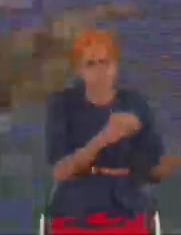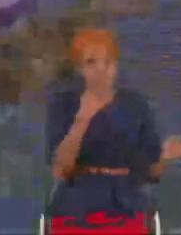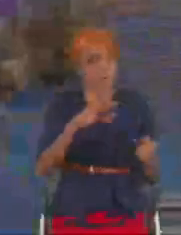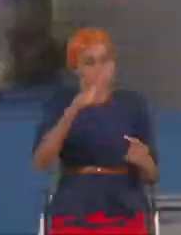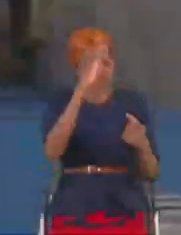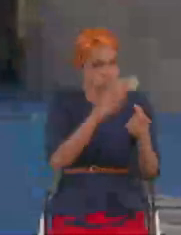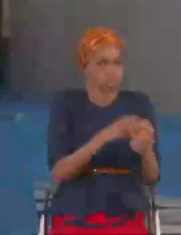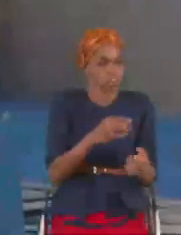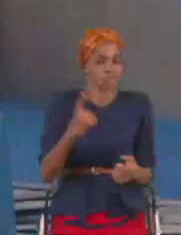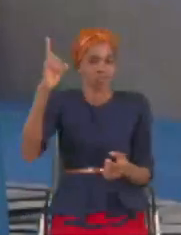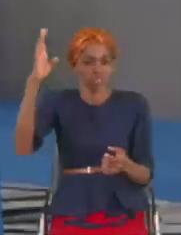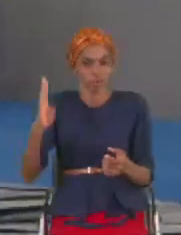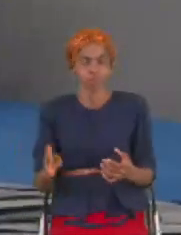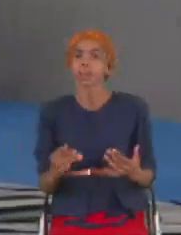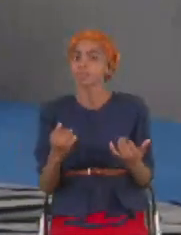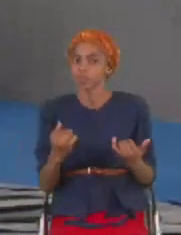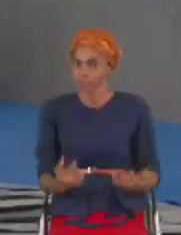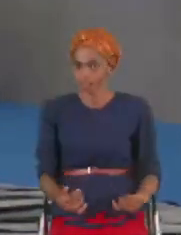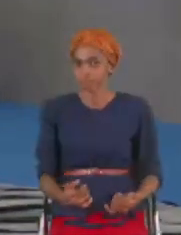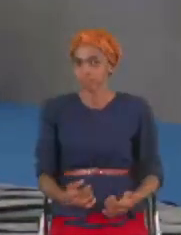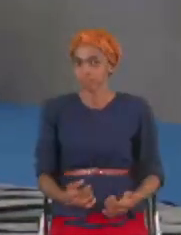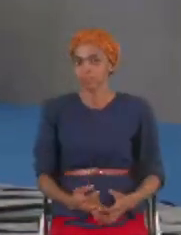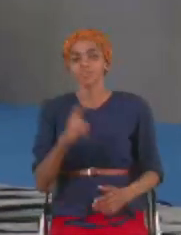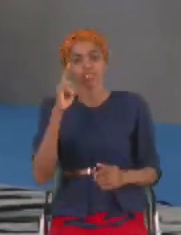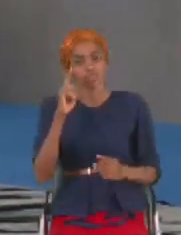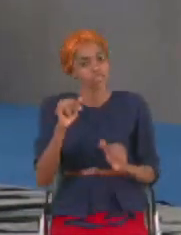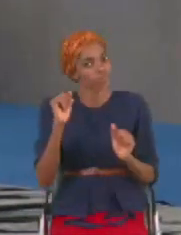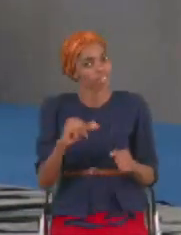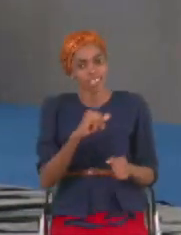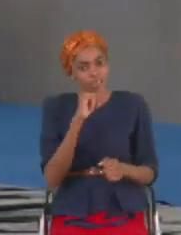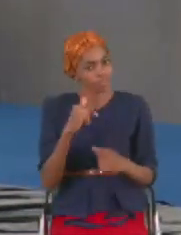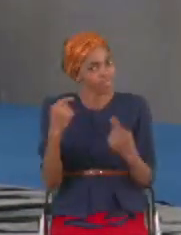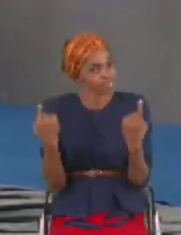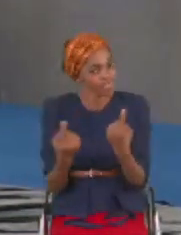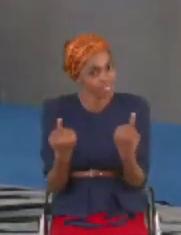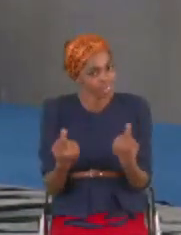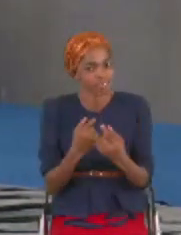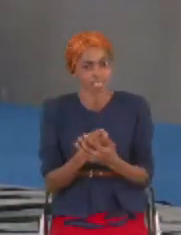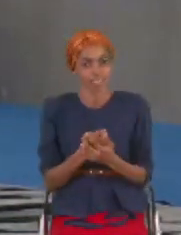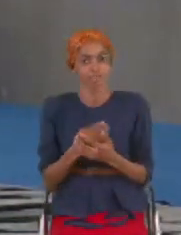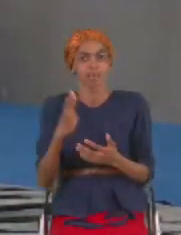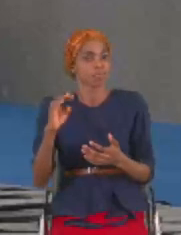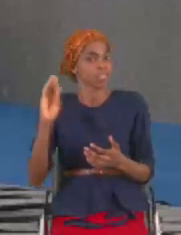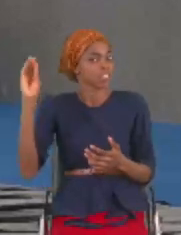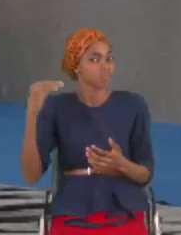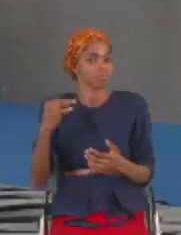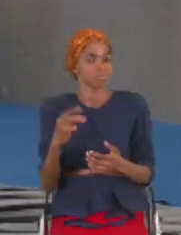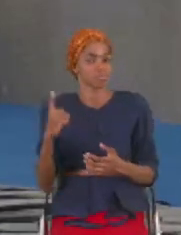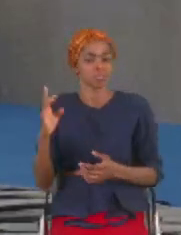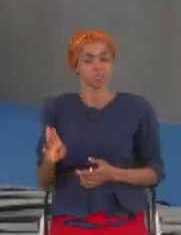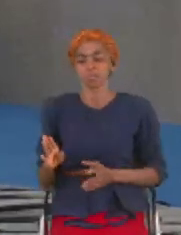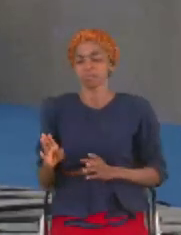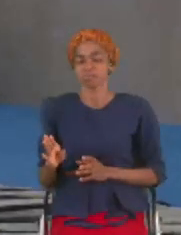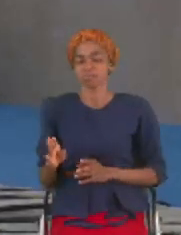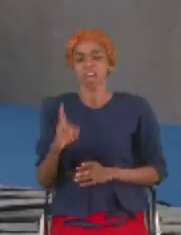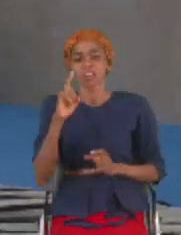de dieu qui m'a aimée maintenant tu ne peux pas mais j'ai pas la grâce de dieu